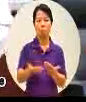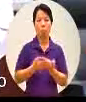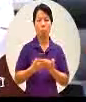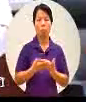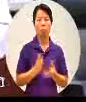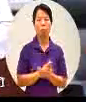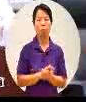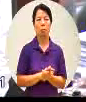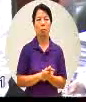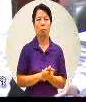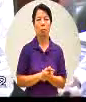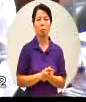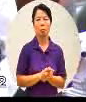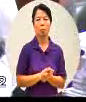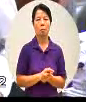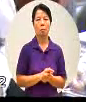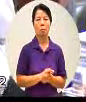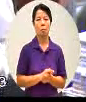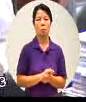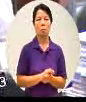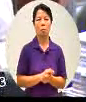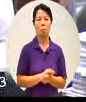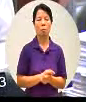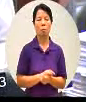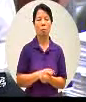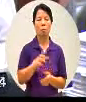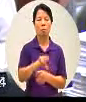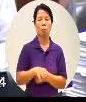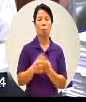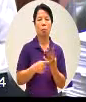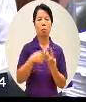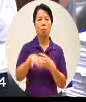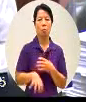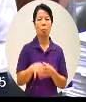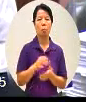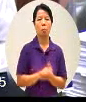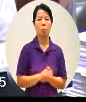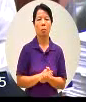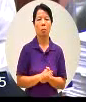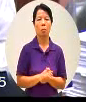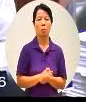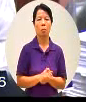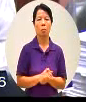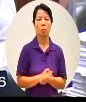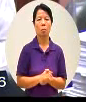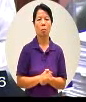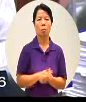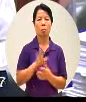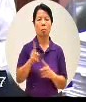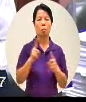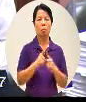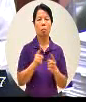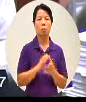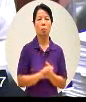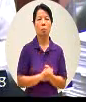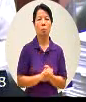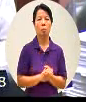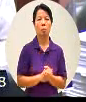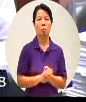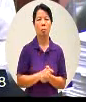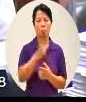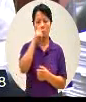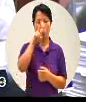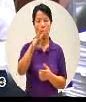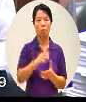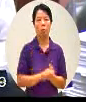样。 那个农业局蔡局长，有人哦，希望